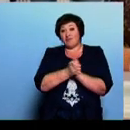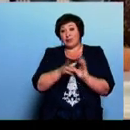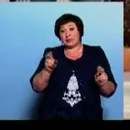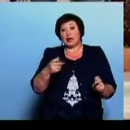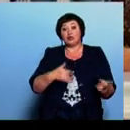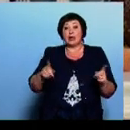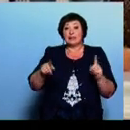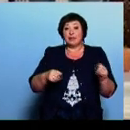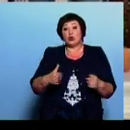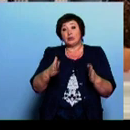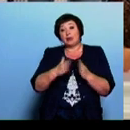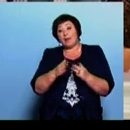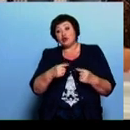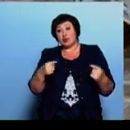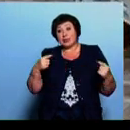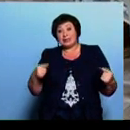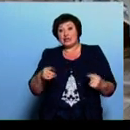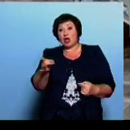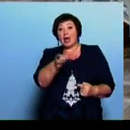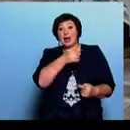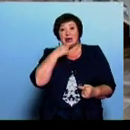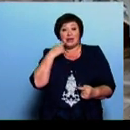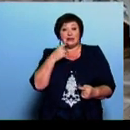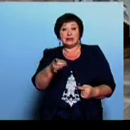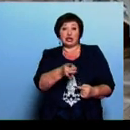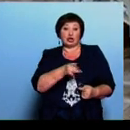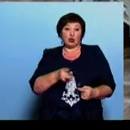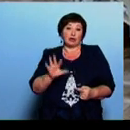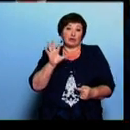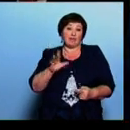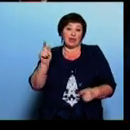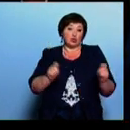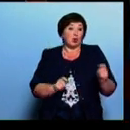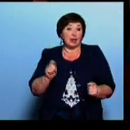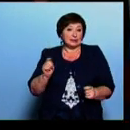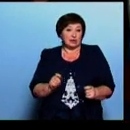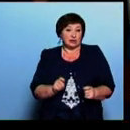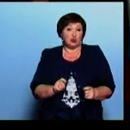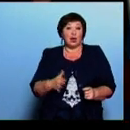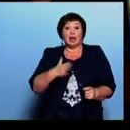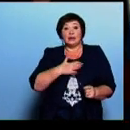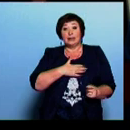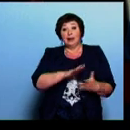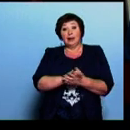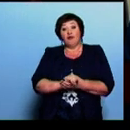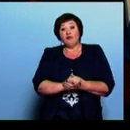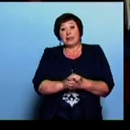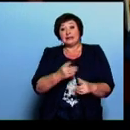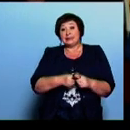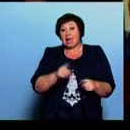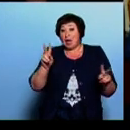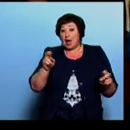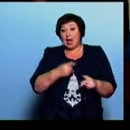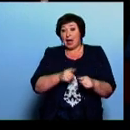своих единомышленников с различных российских регионов уже на пятую сессию. Многонациональный молодежный центр «Вместе» – это